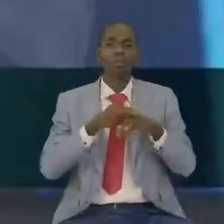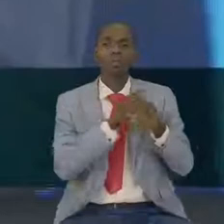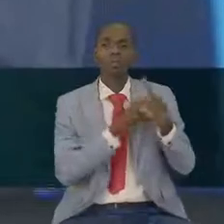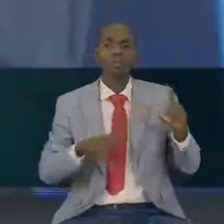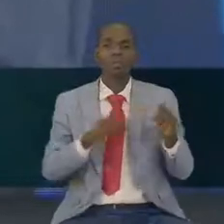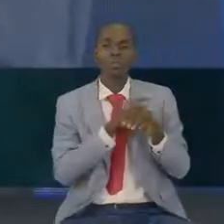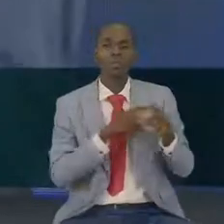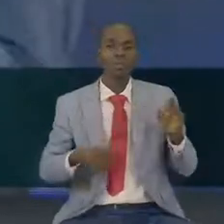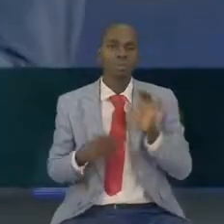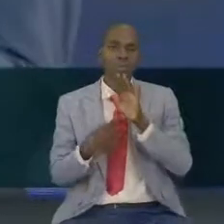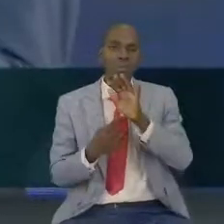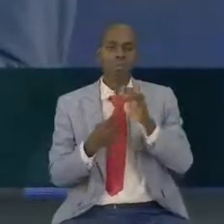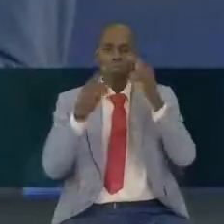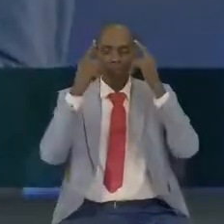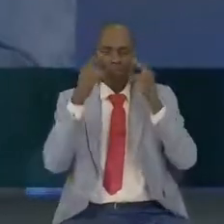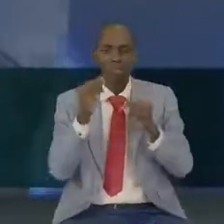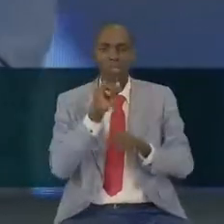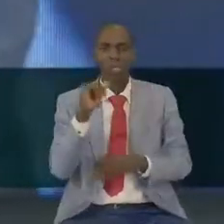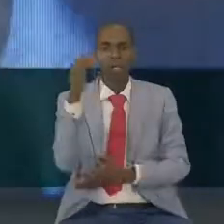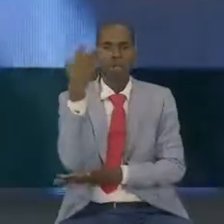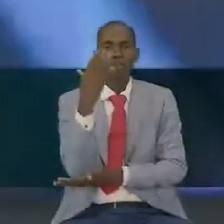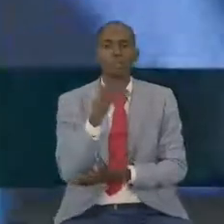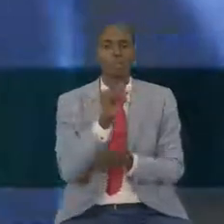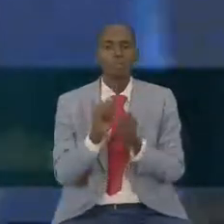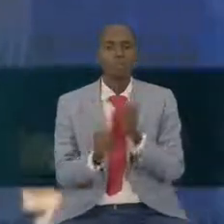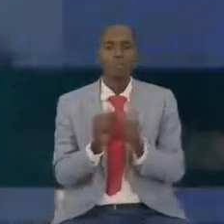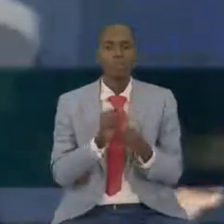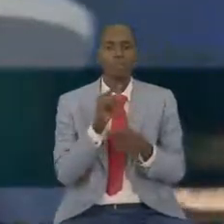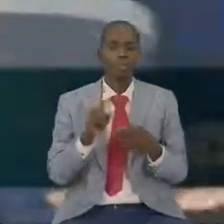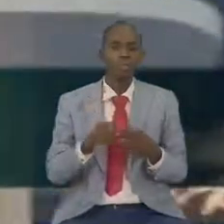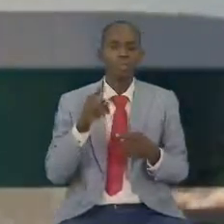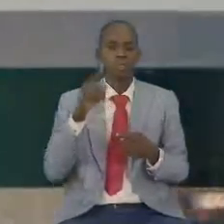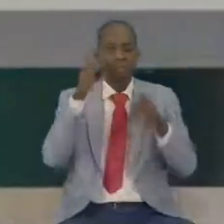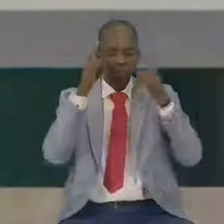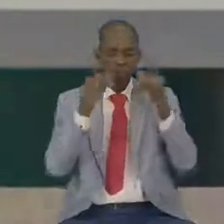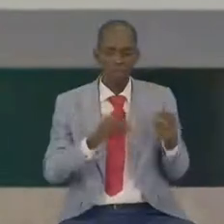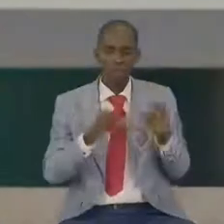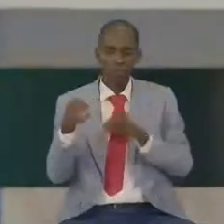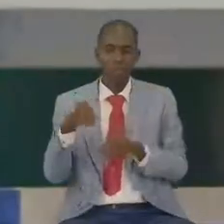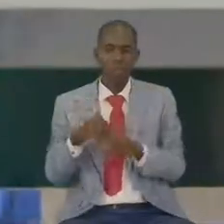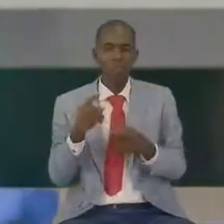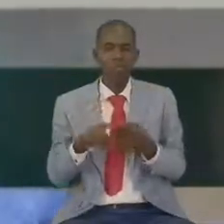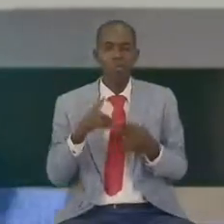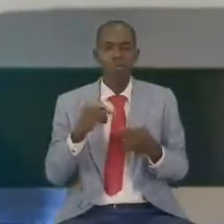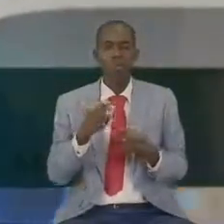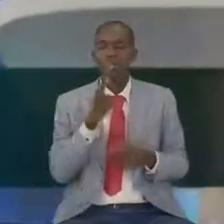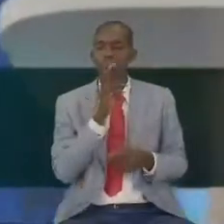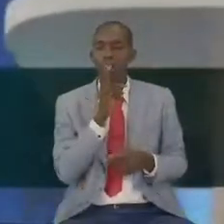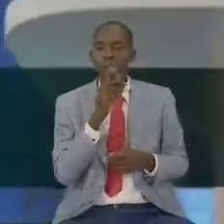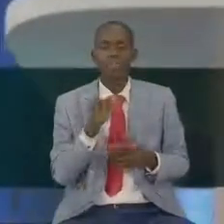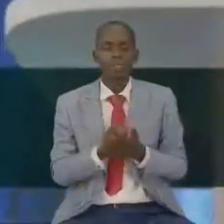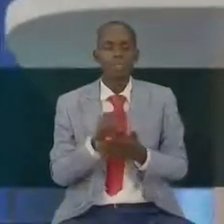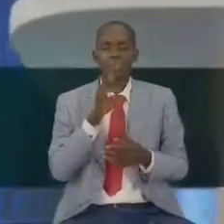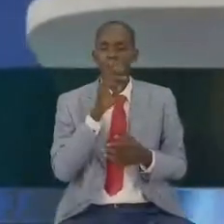Moïse cria à l'Éternel, et l'Éternel lui indiqua un bois qu'il jeta dans l'eau,